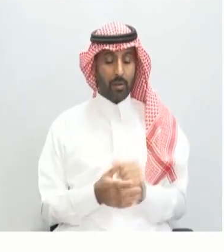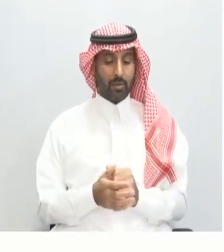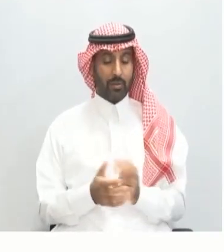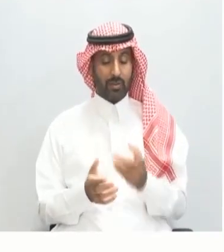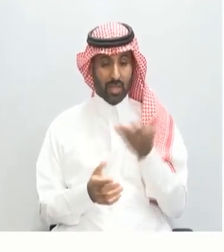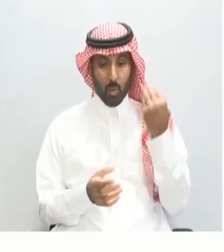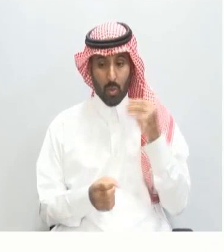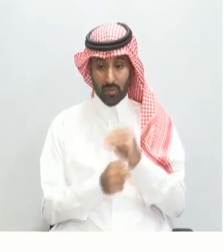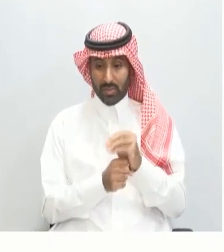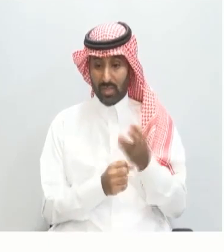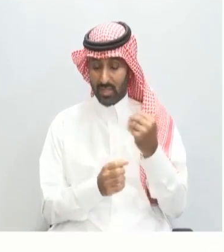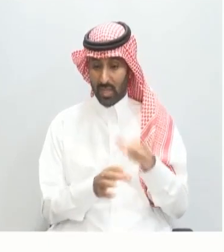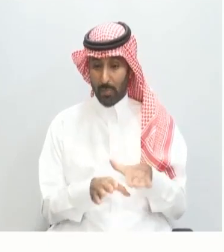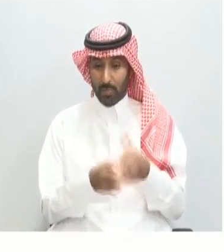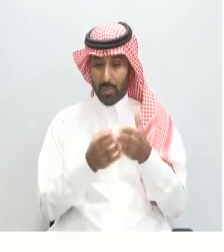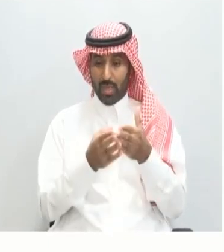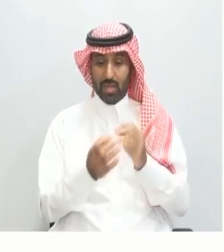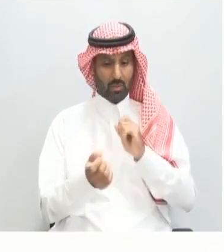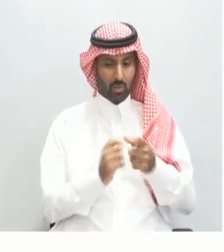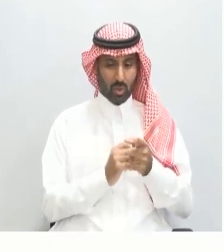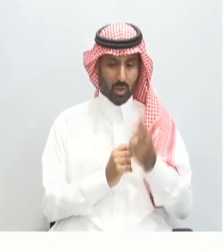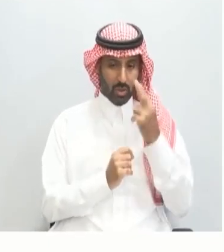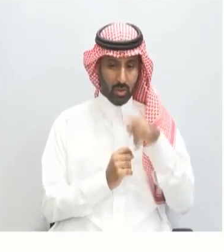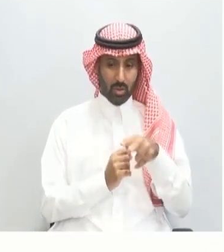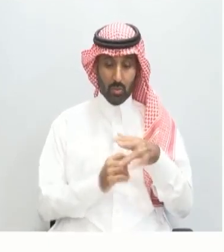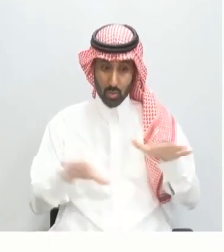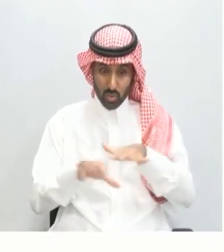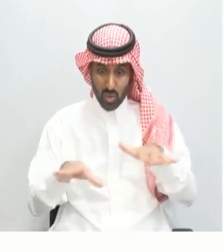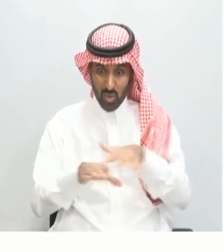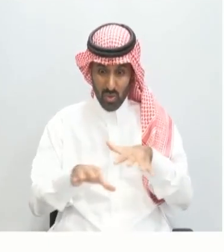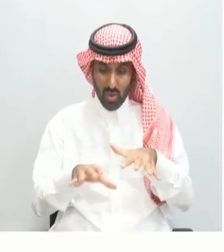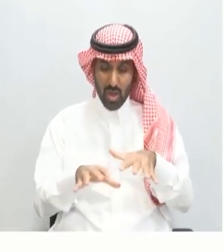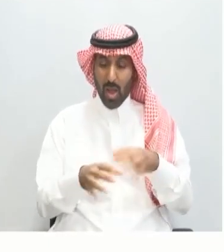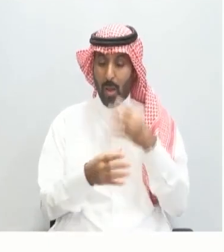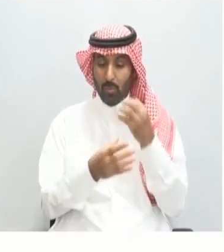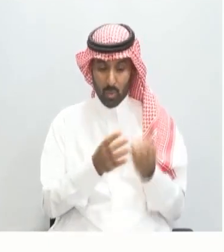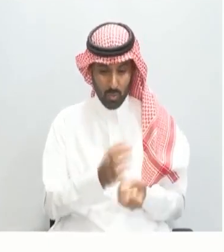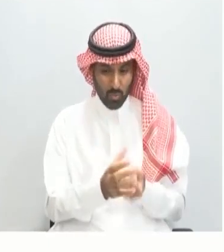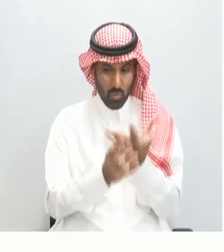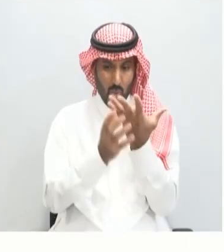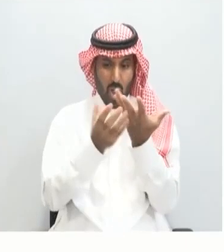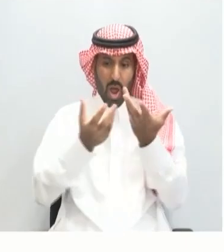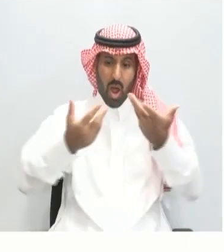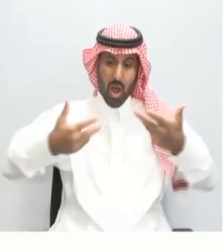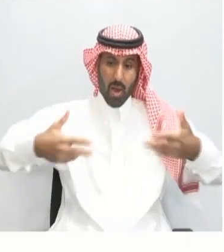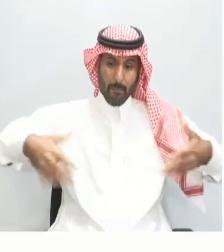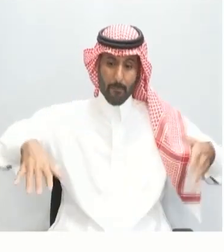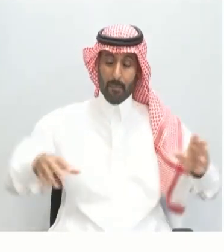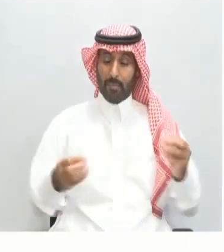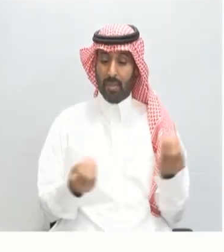نتائجها في الدرس السابق السريعه مثل الزلازل والبراكين التي يحدث